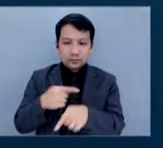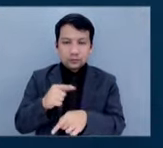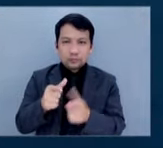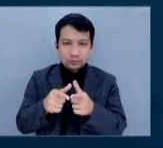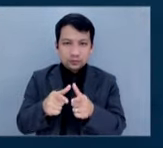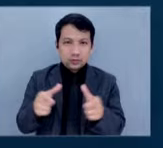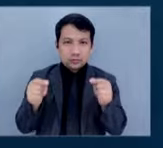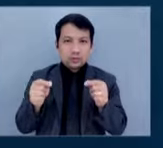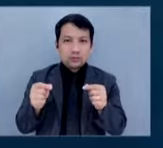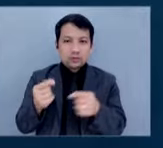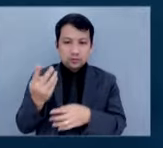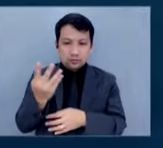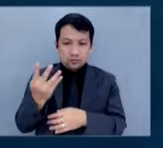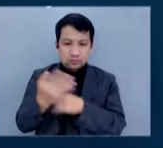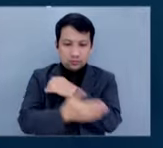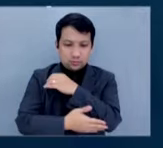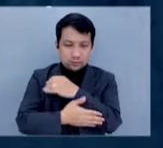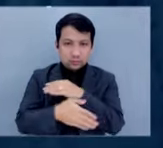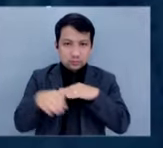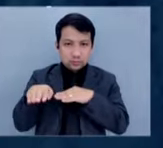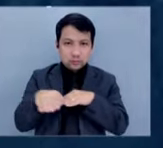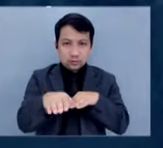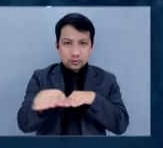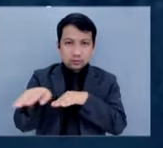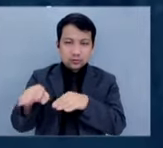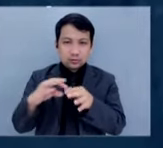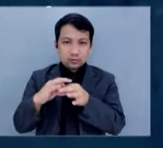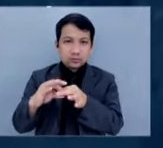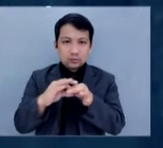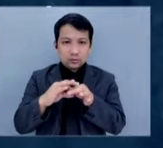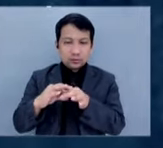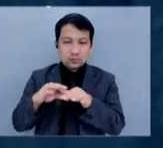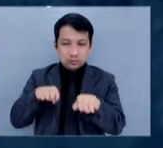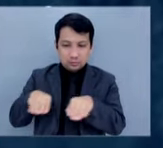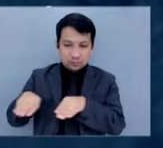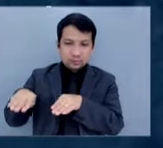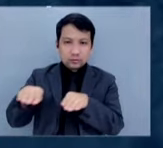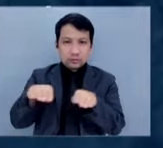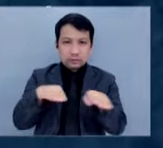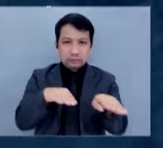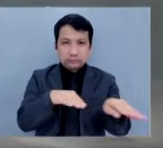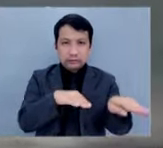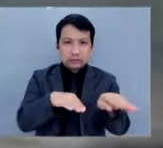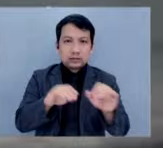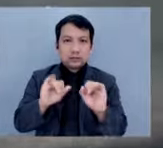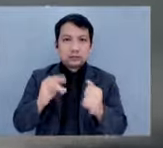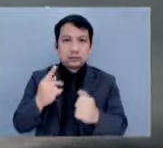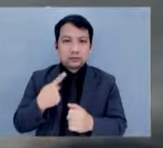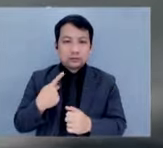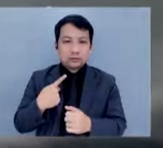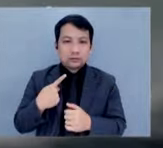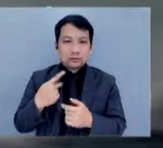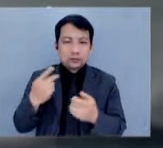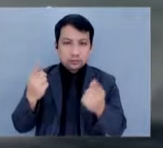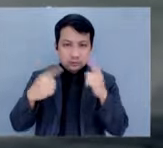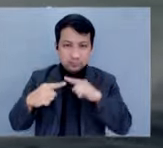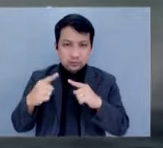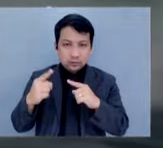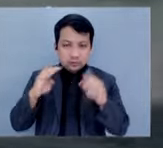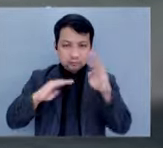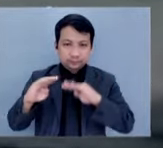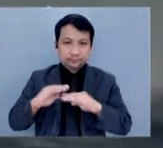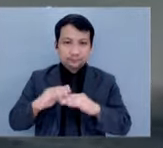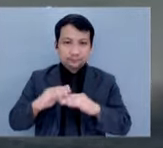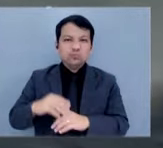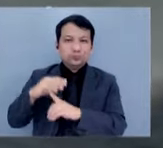ng 4 na bansa ang tibay ng ating koordinasyon sa pagmaneobra ng mga barko sakaling magkagulo. Pati ang mga submarine